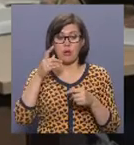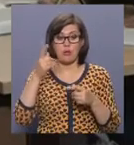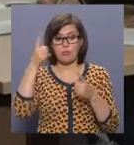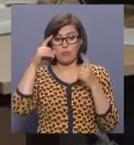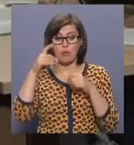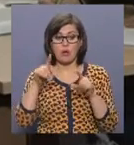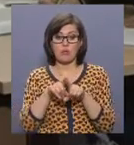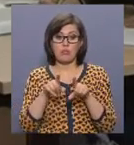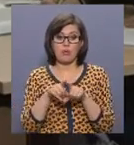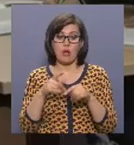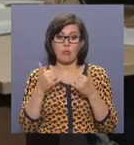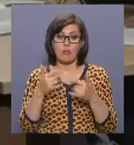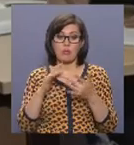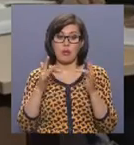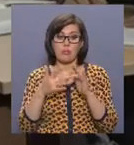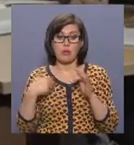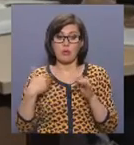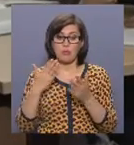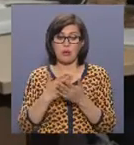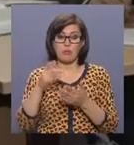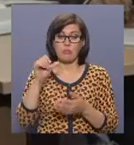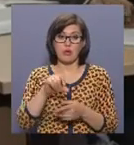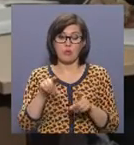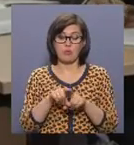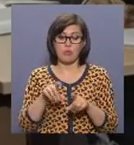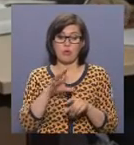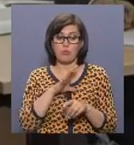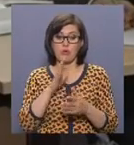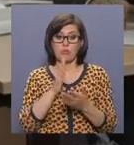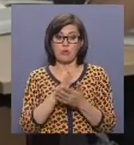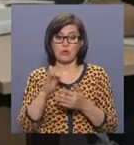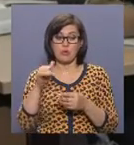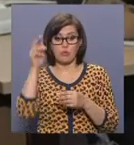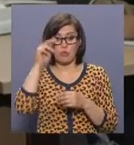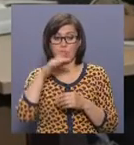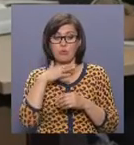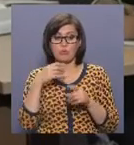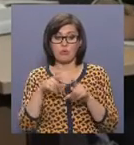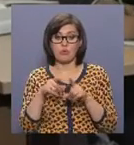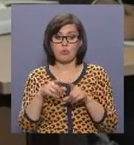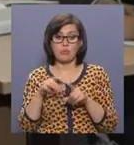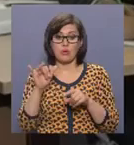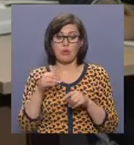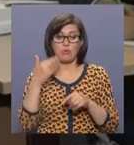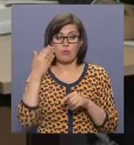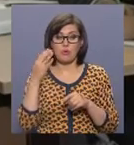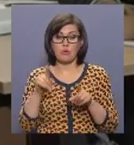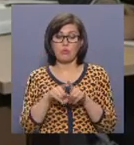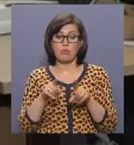ғаламтордың бүгінгі таңда пайдасы да бар, зияны да болып тұр. Енді оқушылардың көбі мынау оңайға